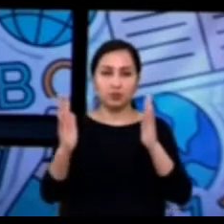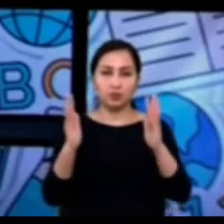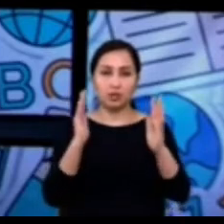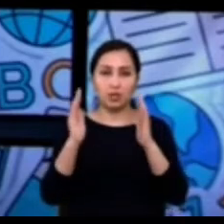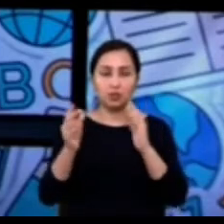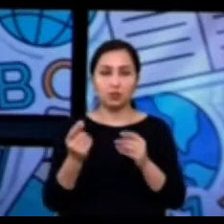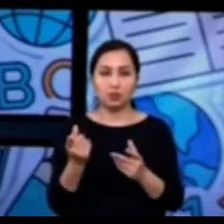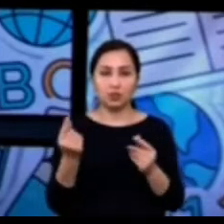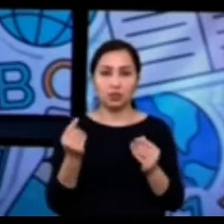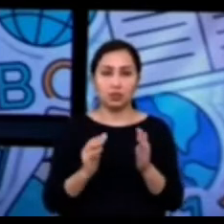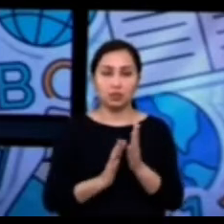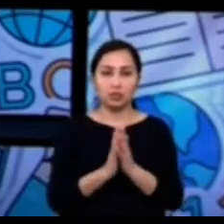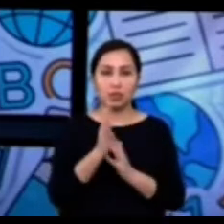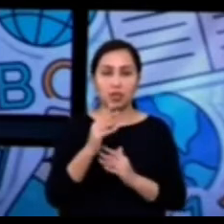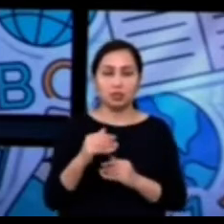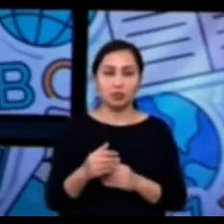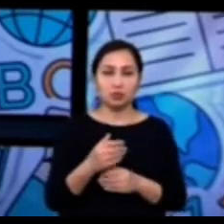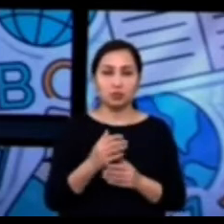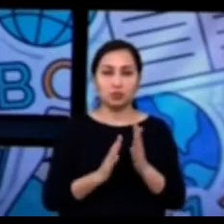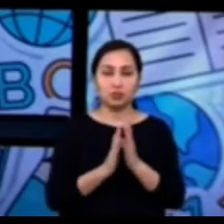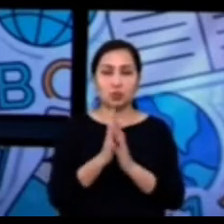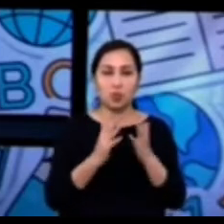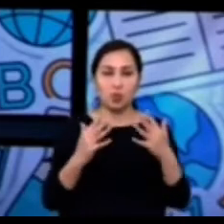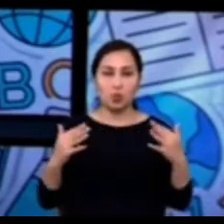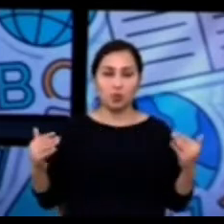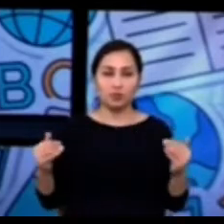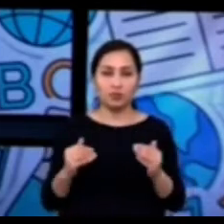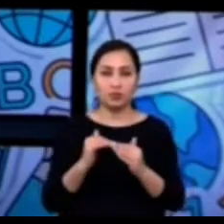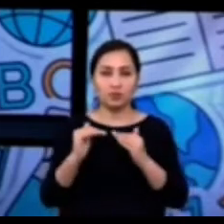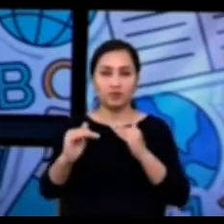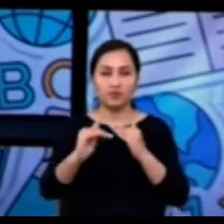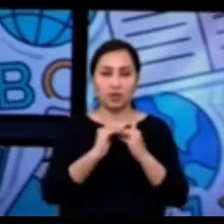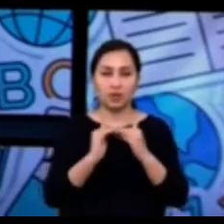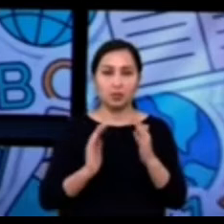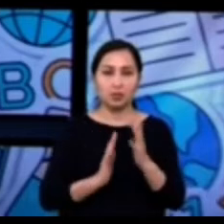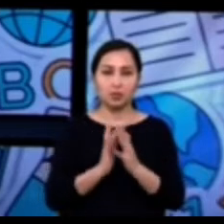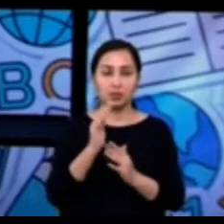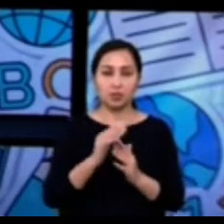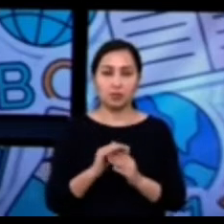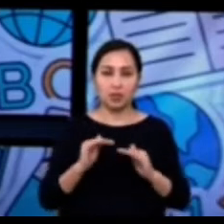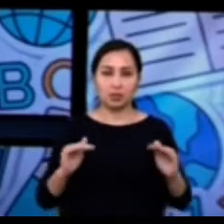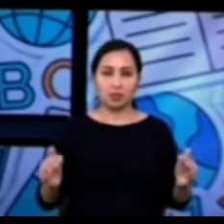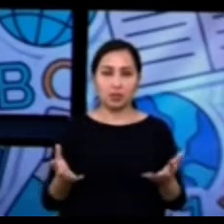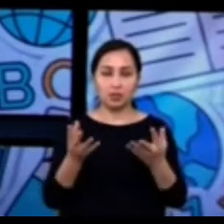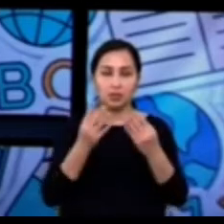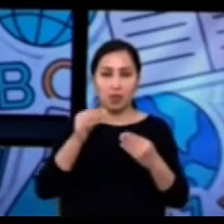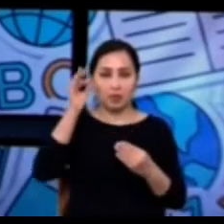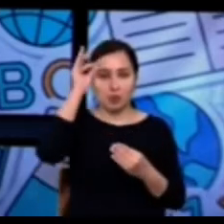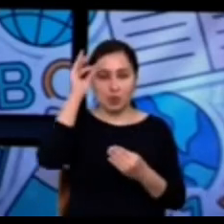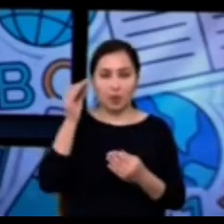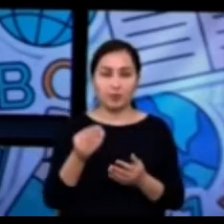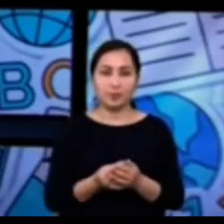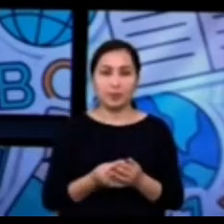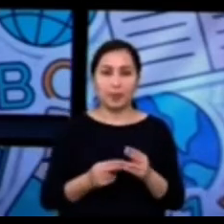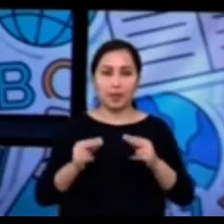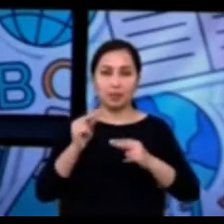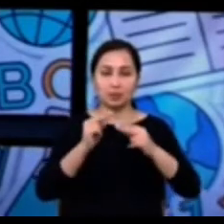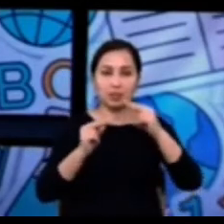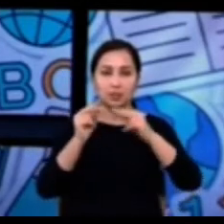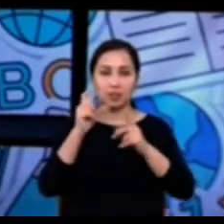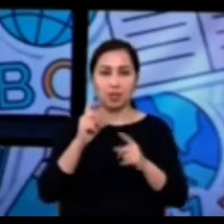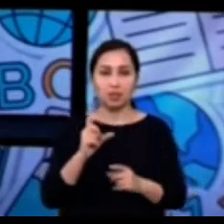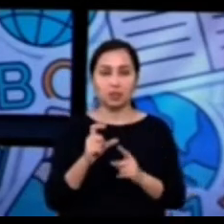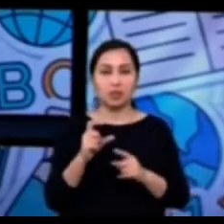растут овощи? Правильно, они растут в огороде. Ребята, давайте вспомним, из чего состоят